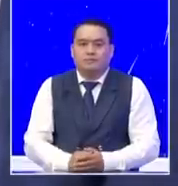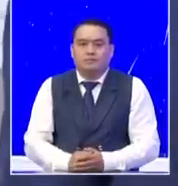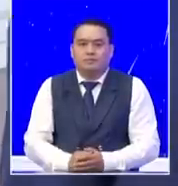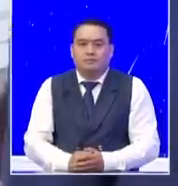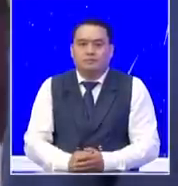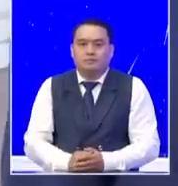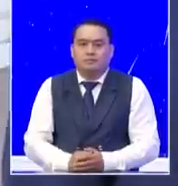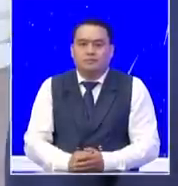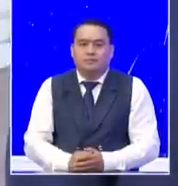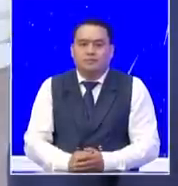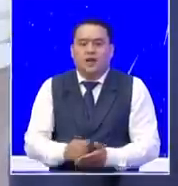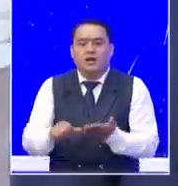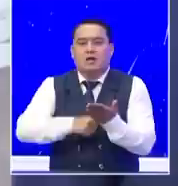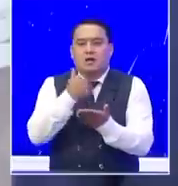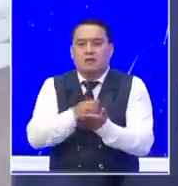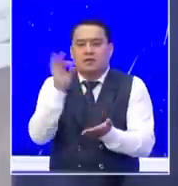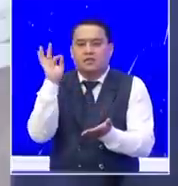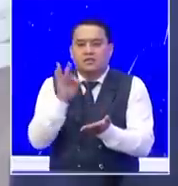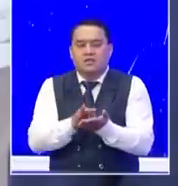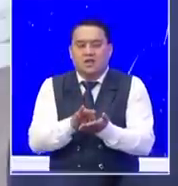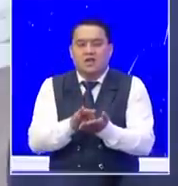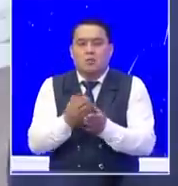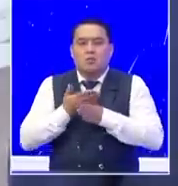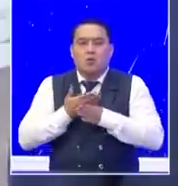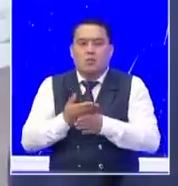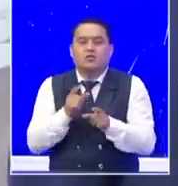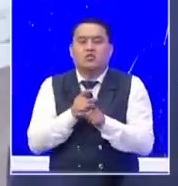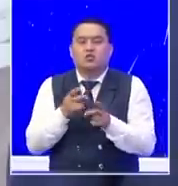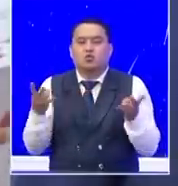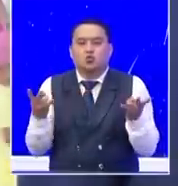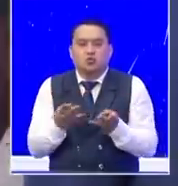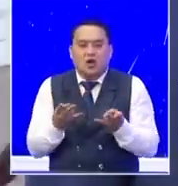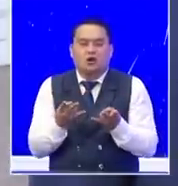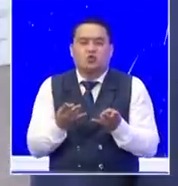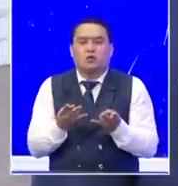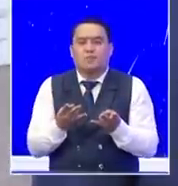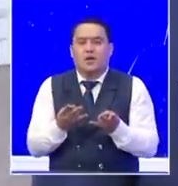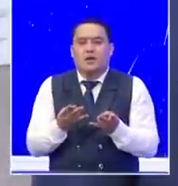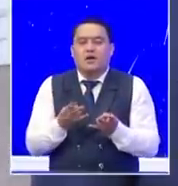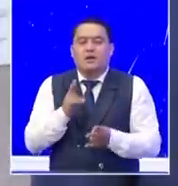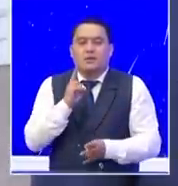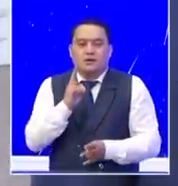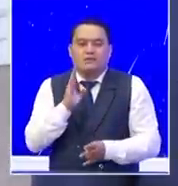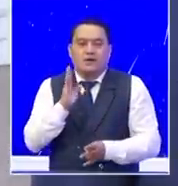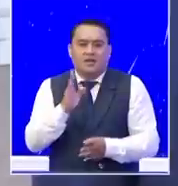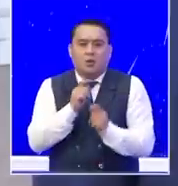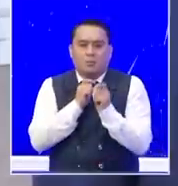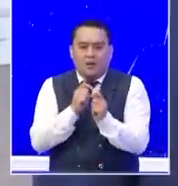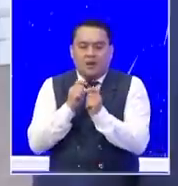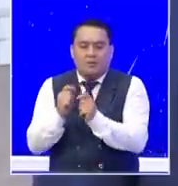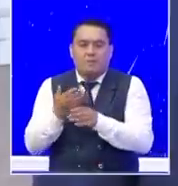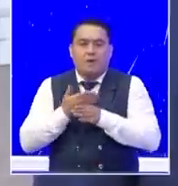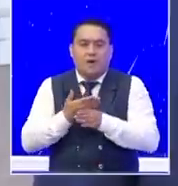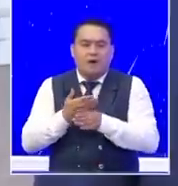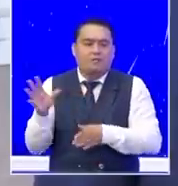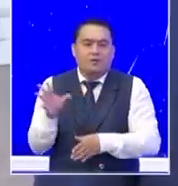«Зекет қоры». Главная цель фонда «Зекет» – помощь нуждающимся. Благодаря проекту «Ель-Улесы-Патерге» духовное управление помогает